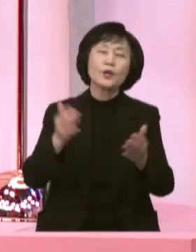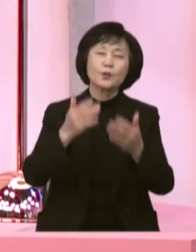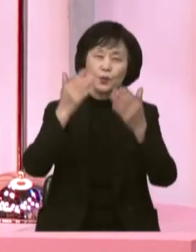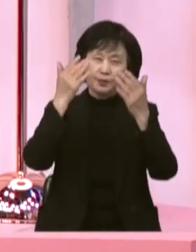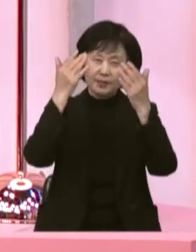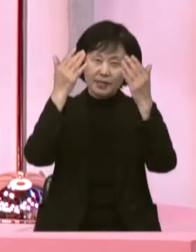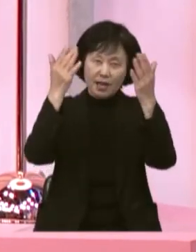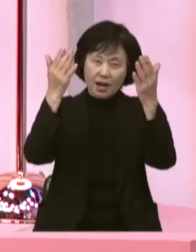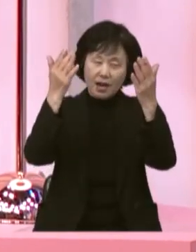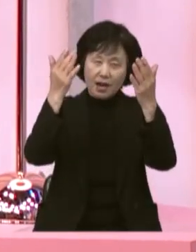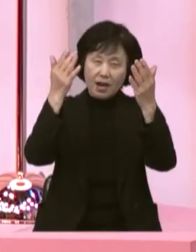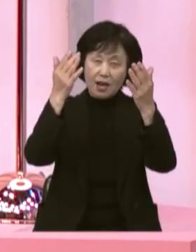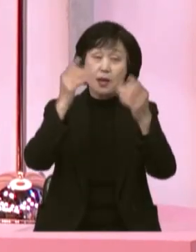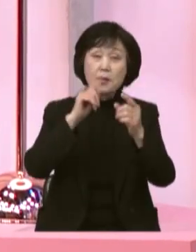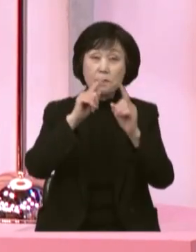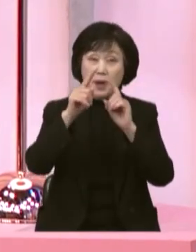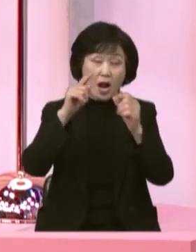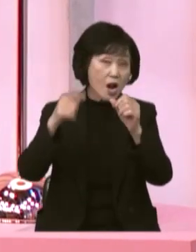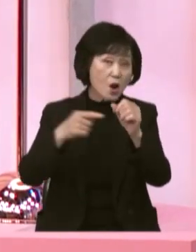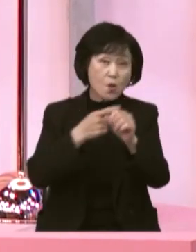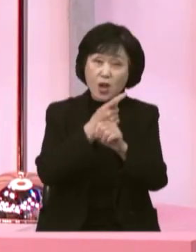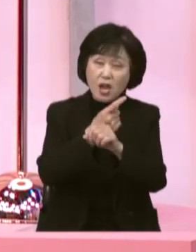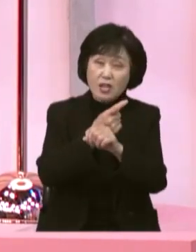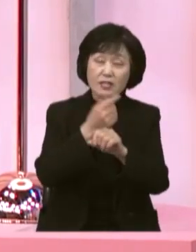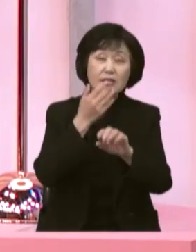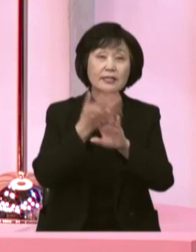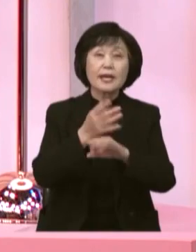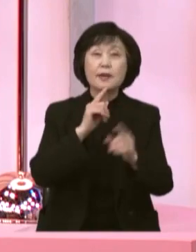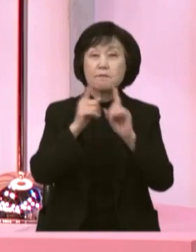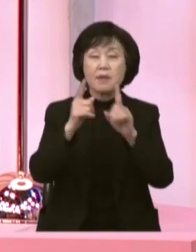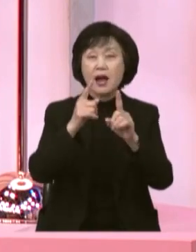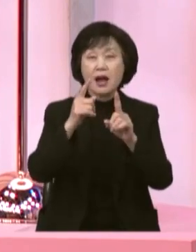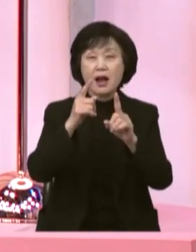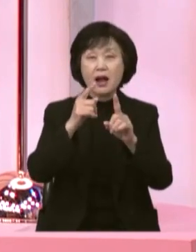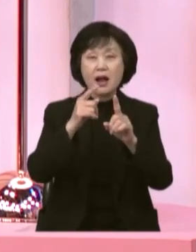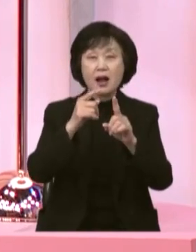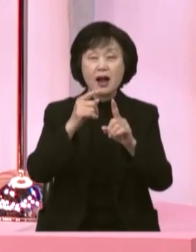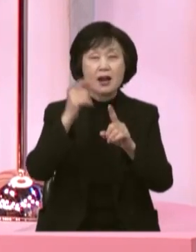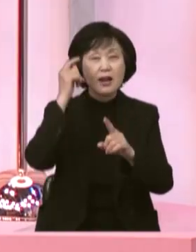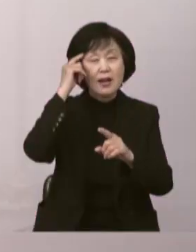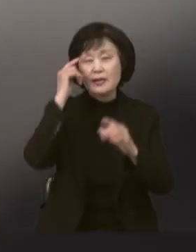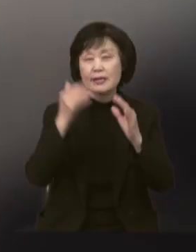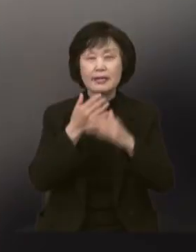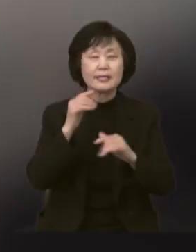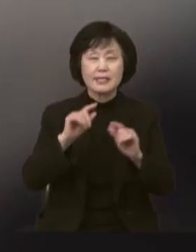영광 돌립니다. 이것밖에 없어요. 살아계신 하나님께 이 영광 돌립니다. 네. 네.